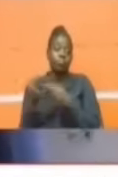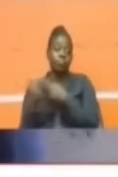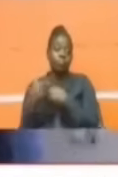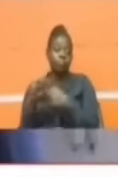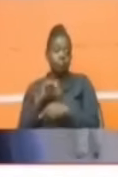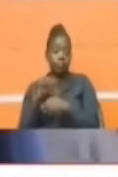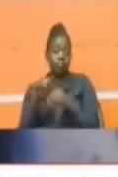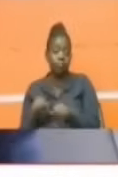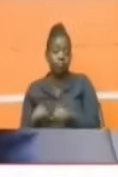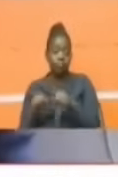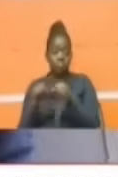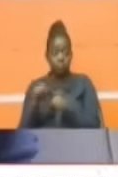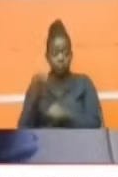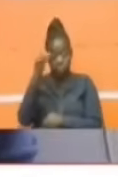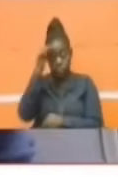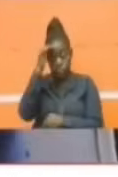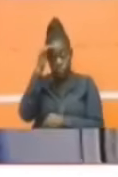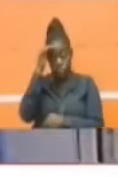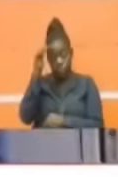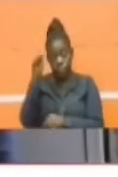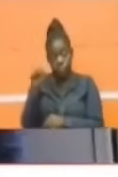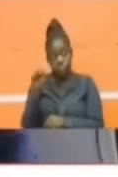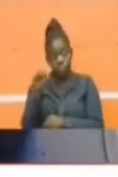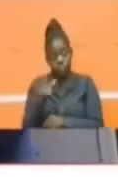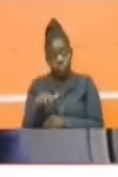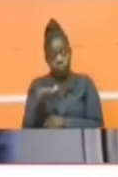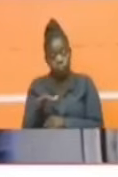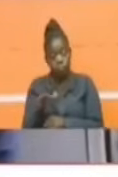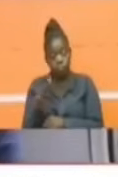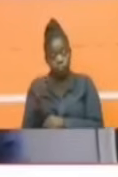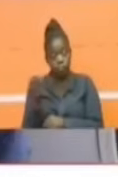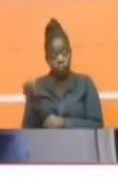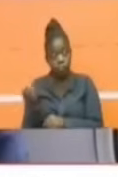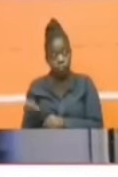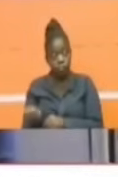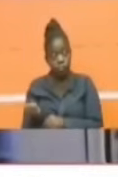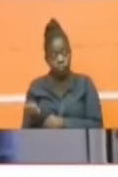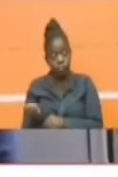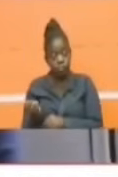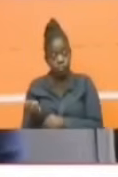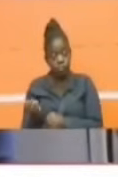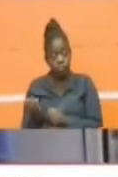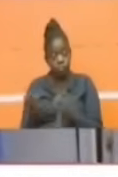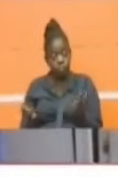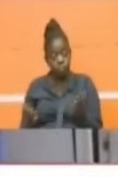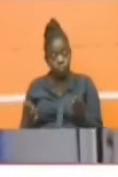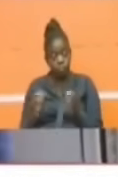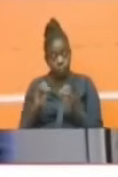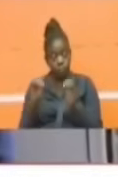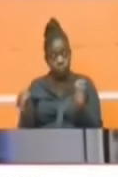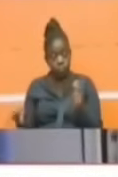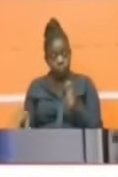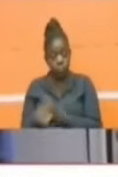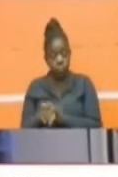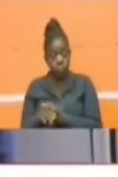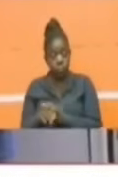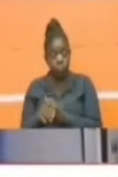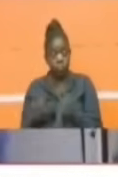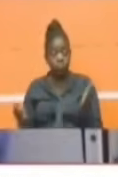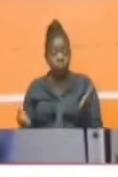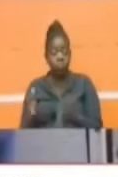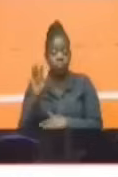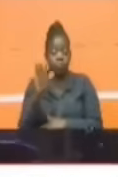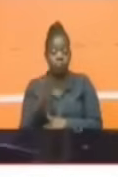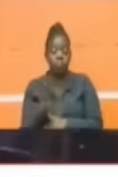bakama bafa ba polisi aba traffic level crossing eyo bafuukula nga bagobawezolole